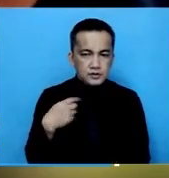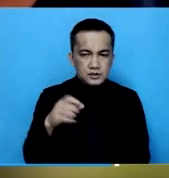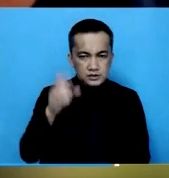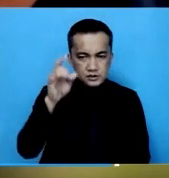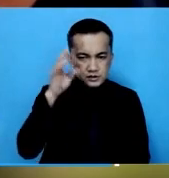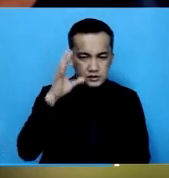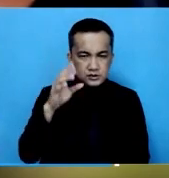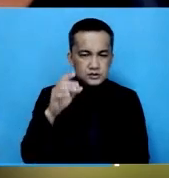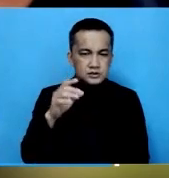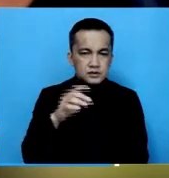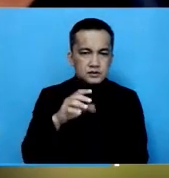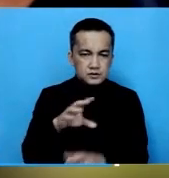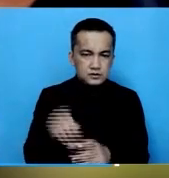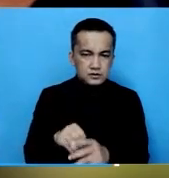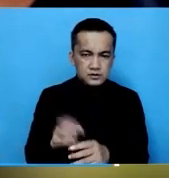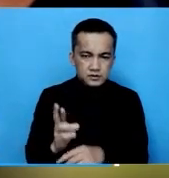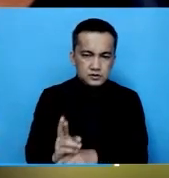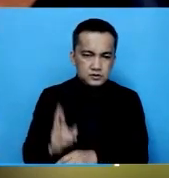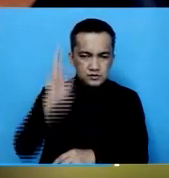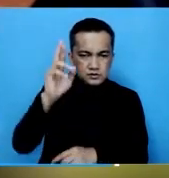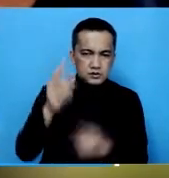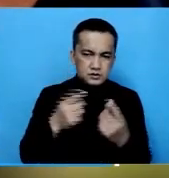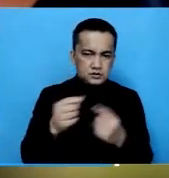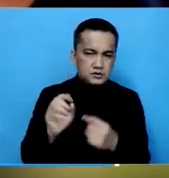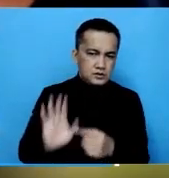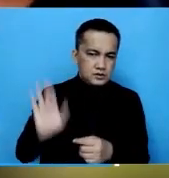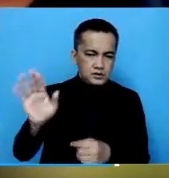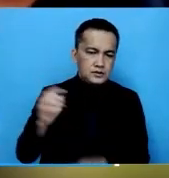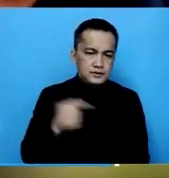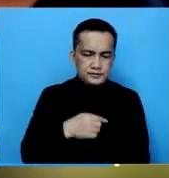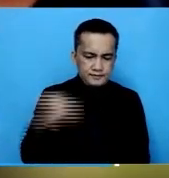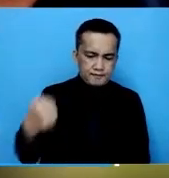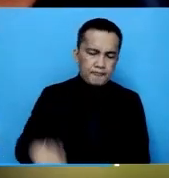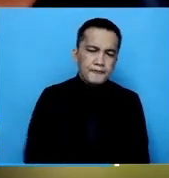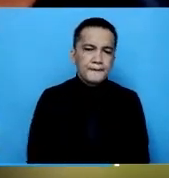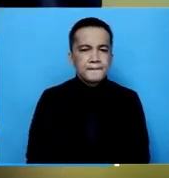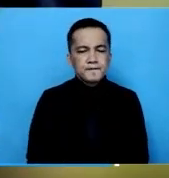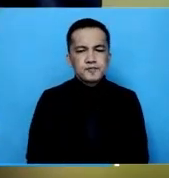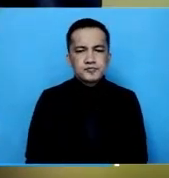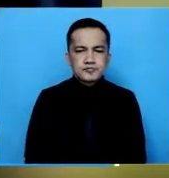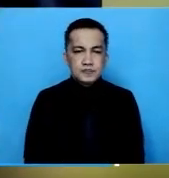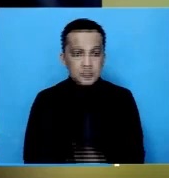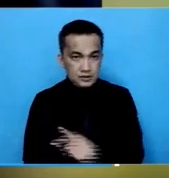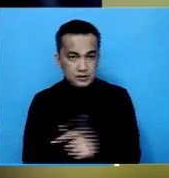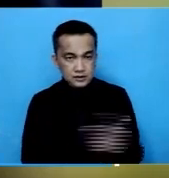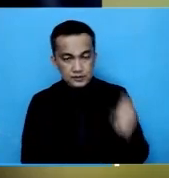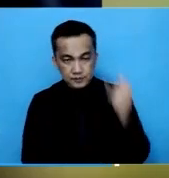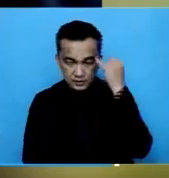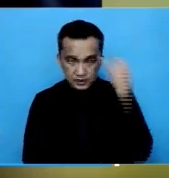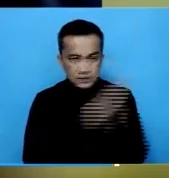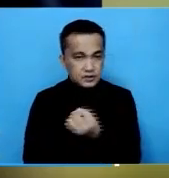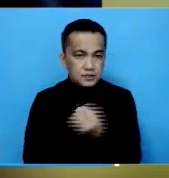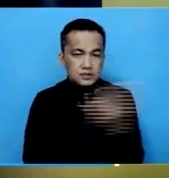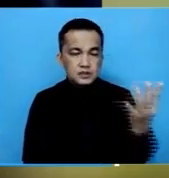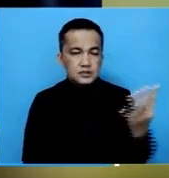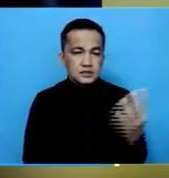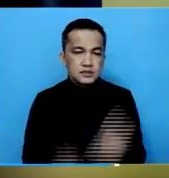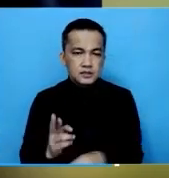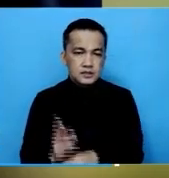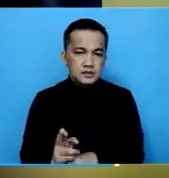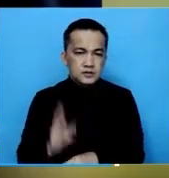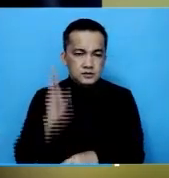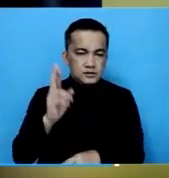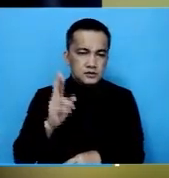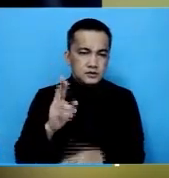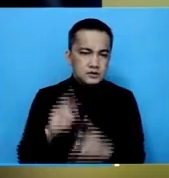talaga associated sa mga launches na ginagawa ngayon ng China. Sir, may idea po ba kayo kung gaano karami ang rocket na